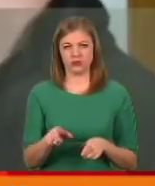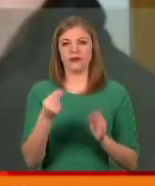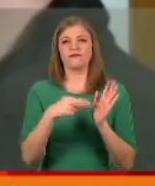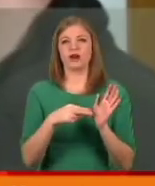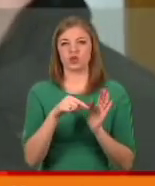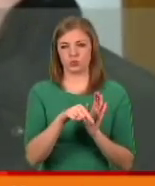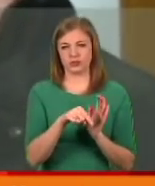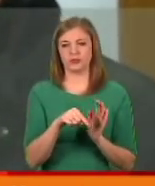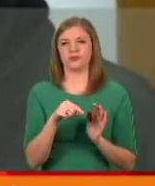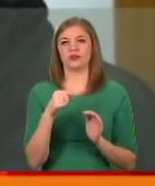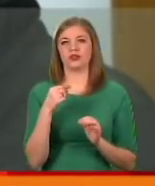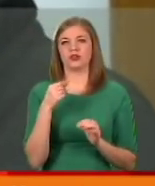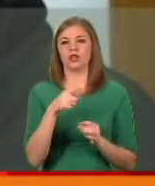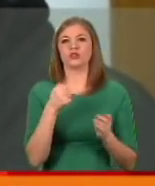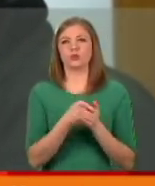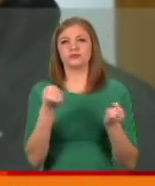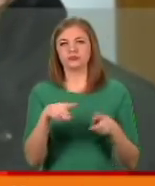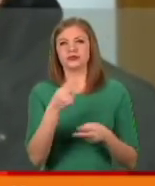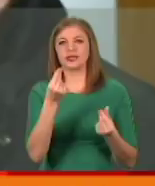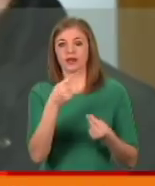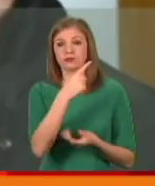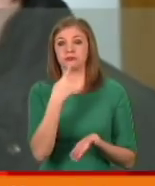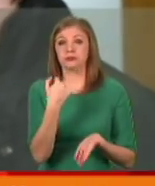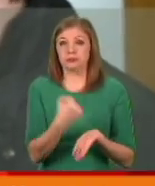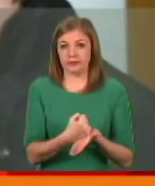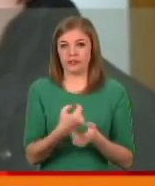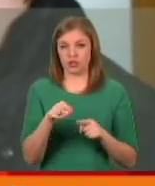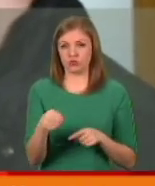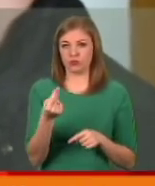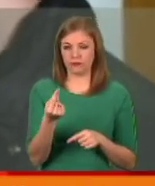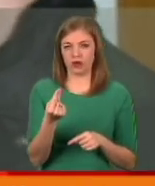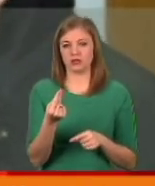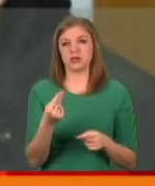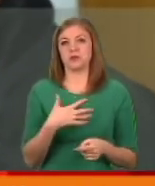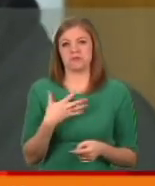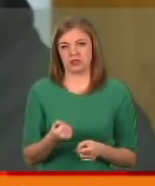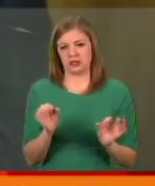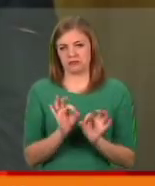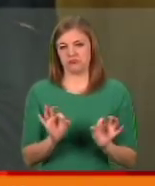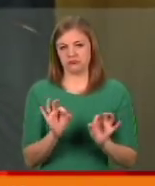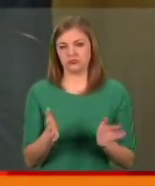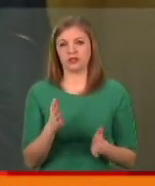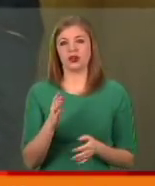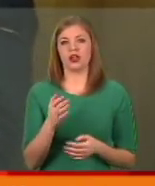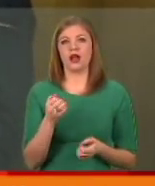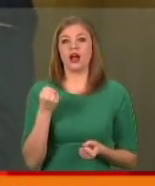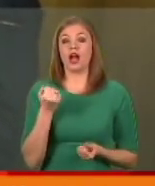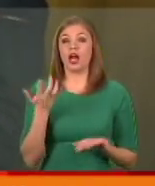вартості. Спеціалізовано підрозділ тарифів, якщо інспектор підтвердить цю вартість, претензій жодних немає. Ну, буде,